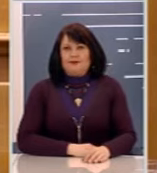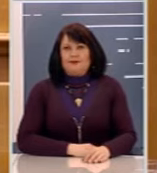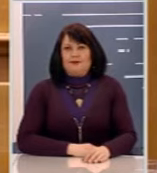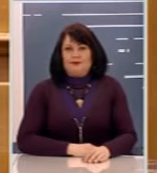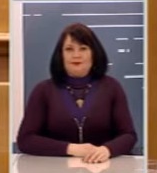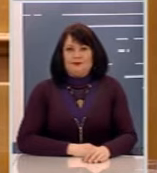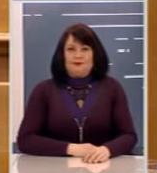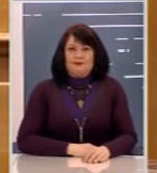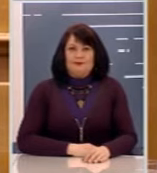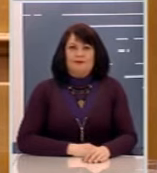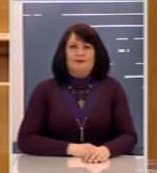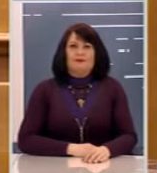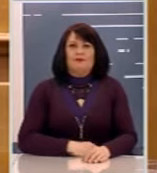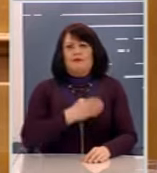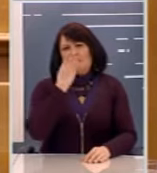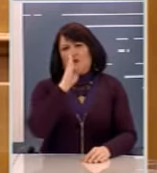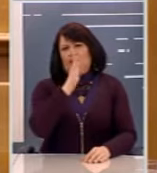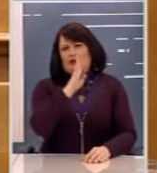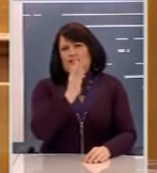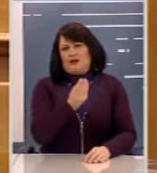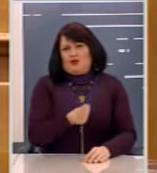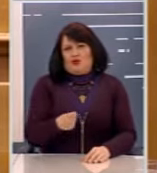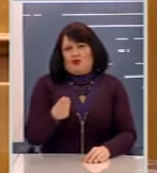Με περισσή υποκρισία,